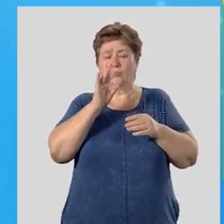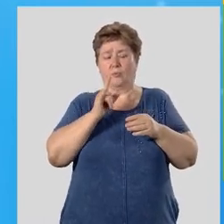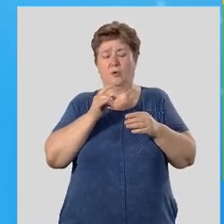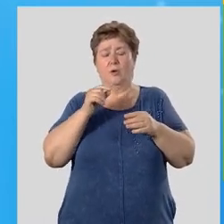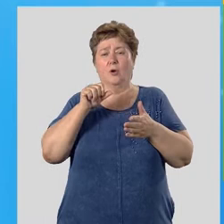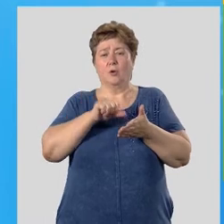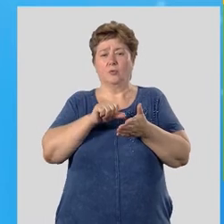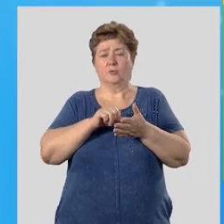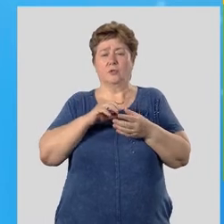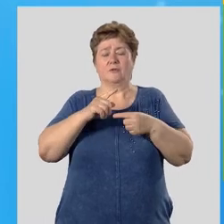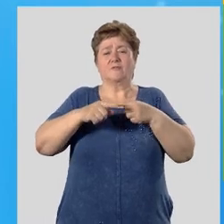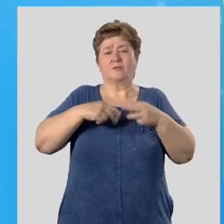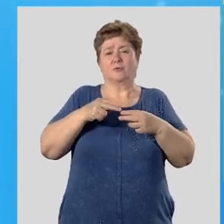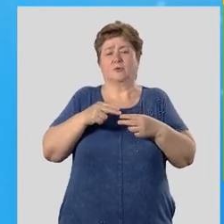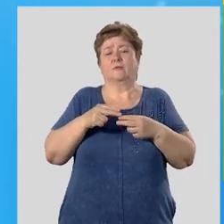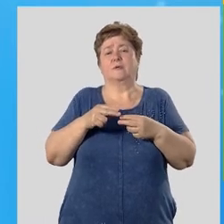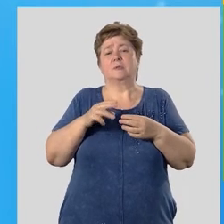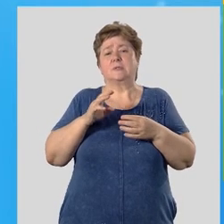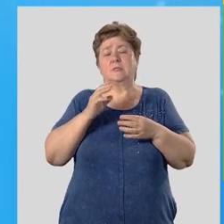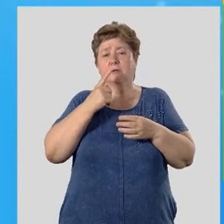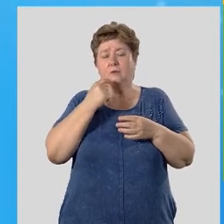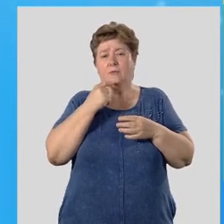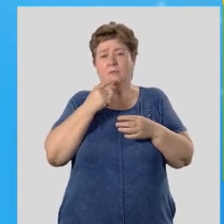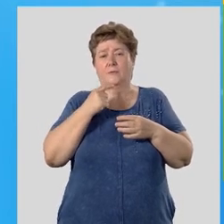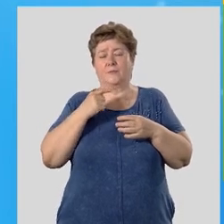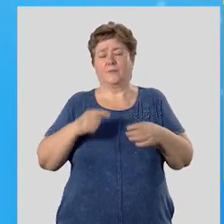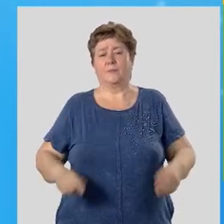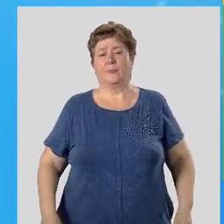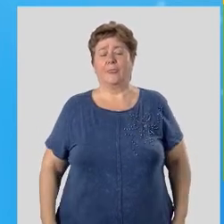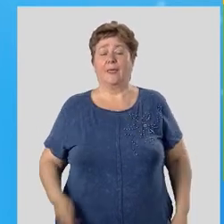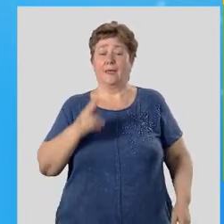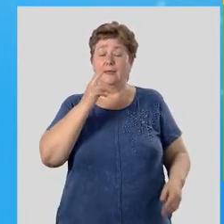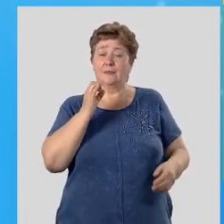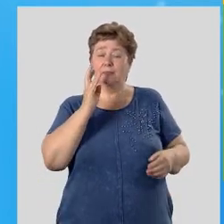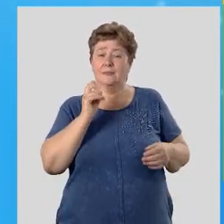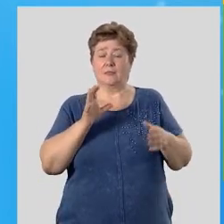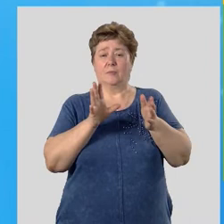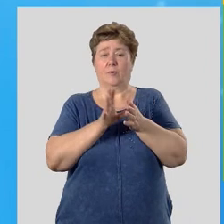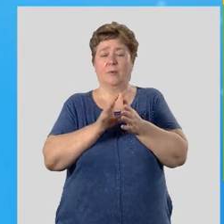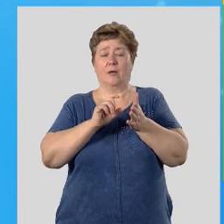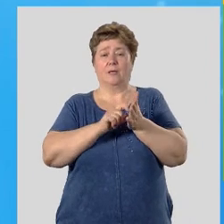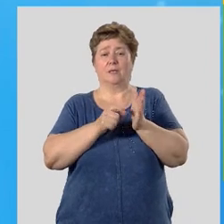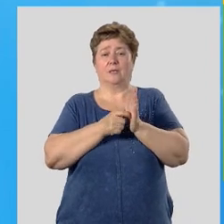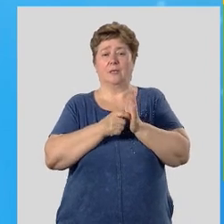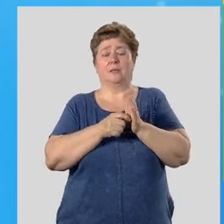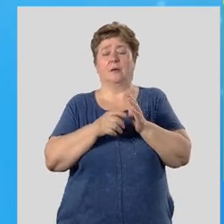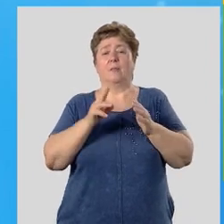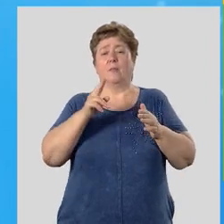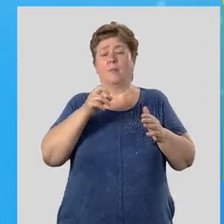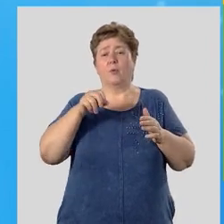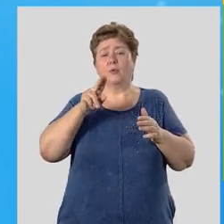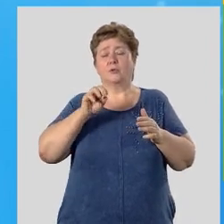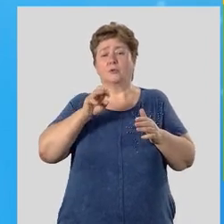участвует в свертываемости крови. Цинк помогает клеткам